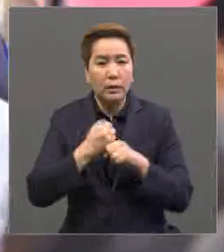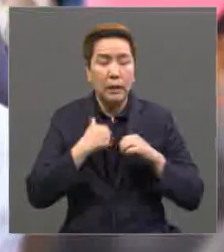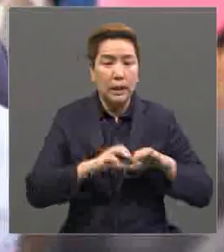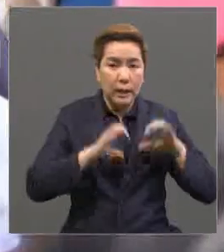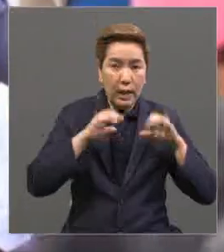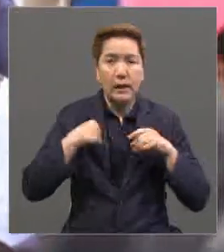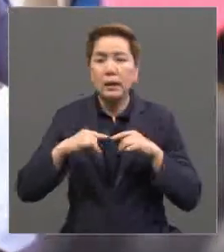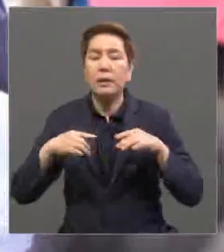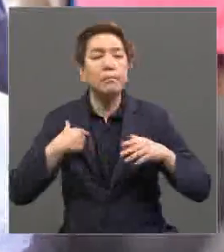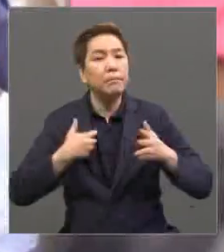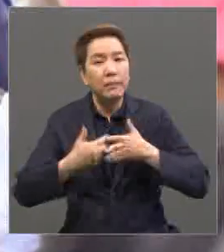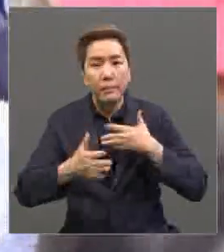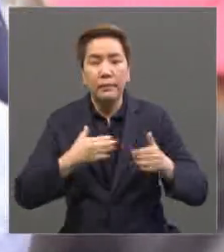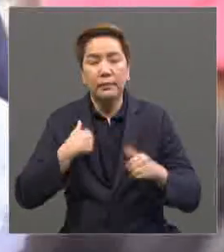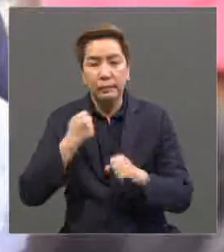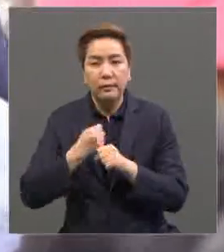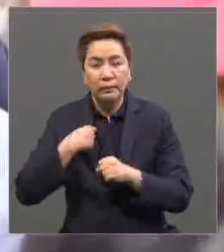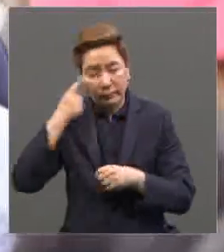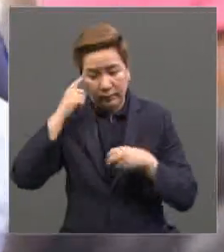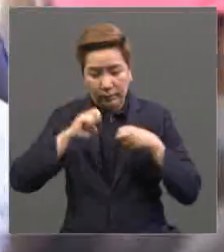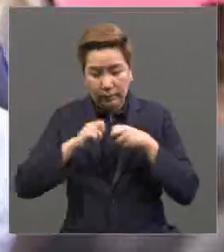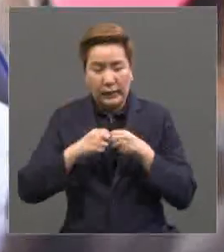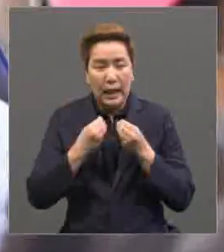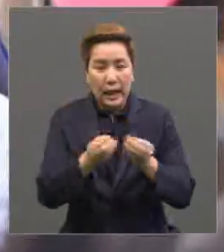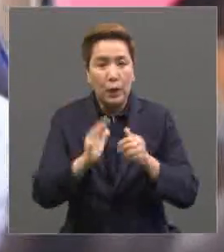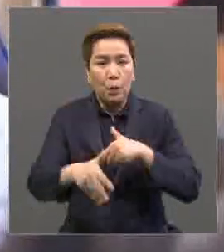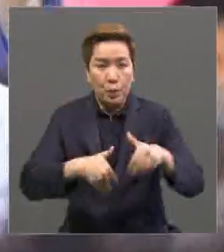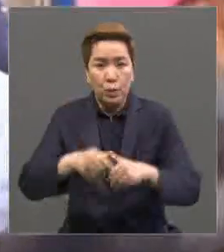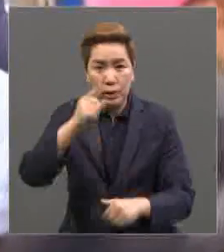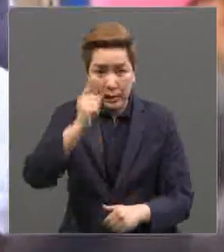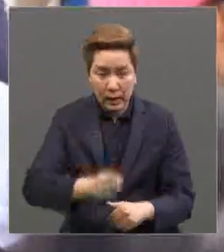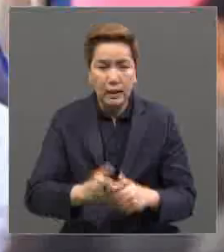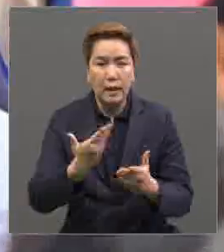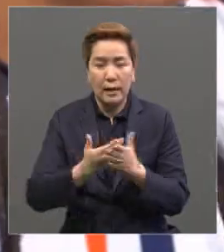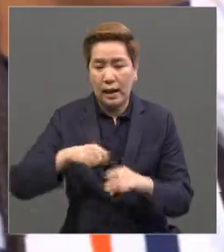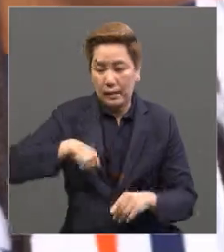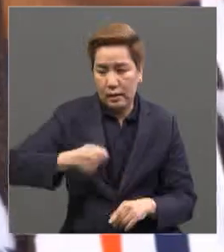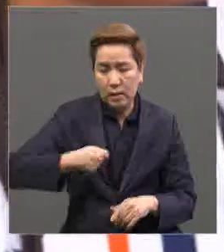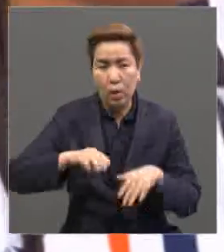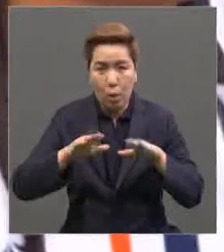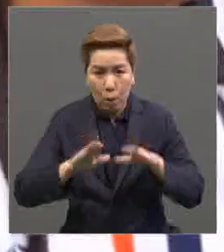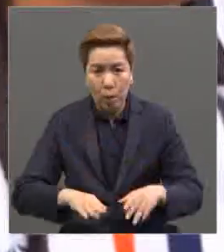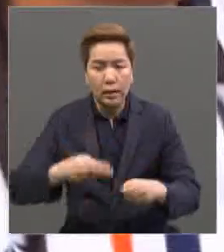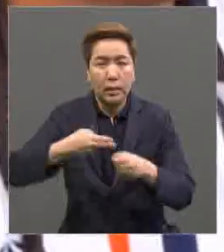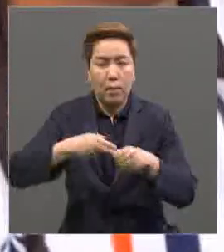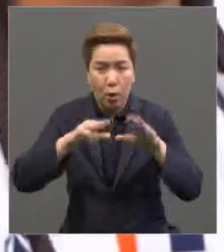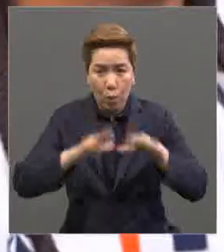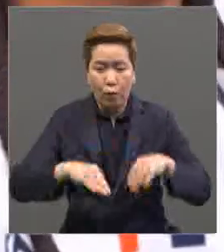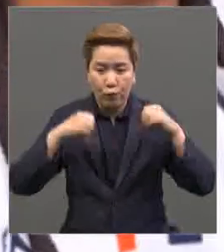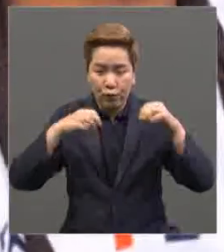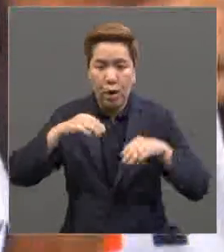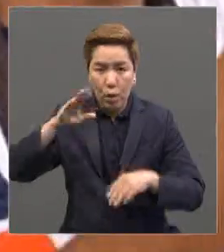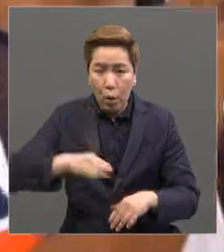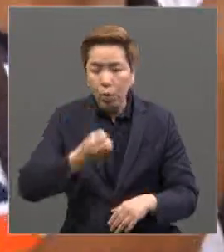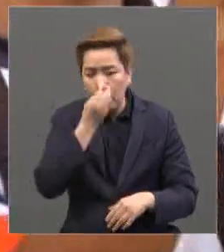จะเป็นรัฐบาลหรือฝ่ายค้านสิ่งสำคัญคือต้องแก้ปัญหาให้ประชาชนไม่ว่าจะเป็นการลดค่าครองชีพค่าน้ำมันค่าไฟ